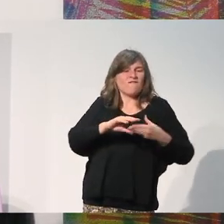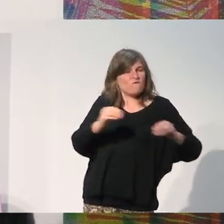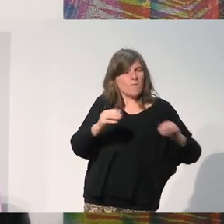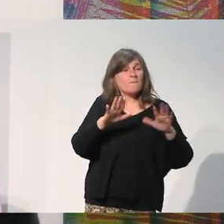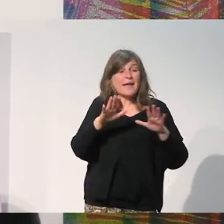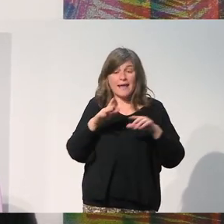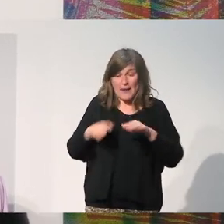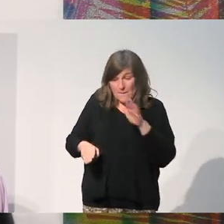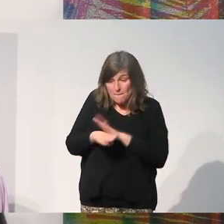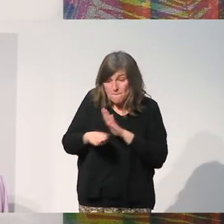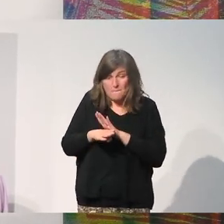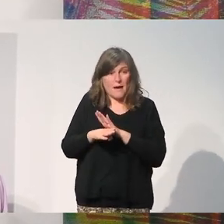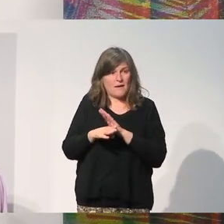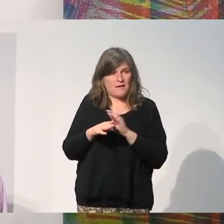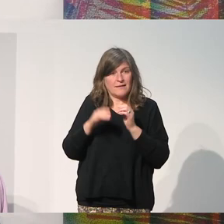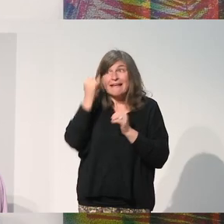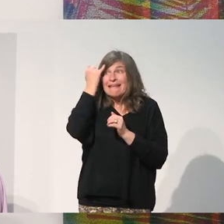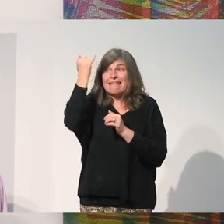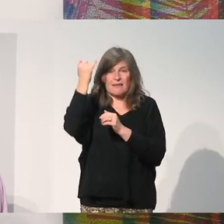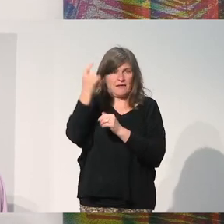le matériau à partir duquel j'écris, c'est